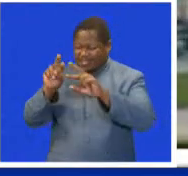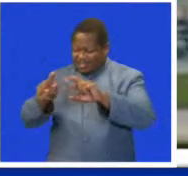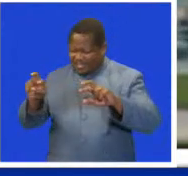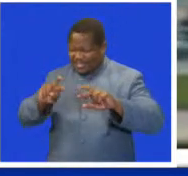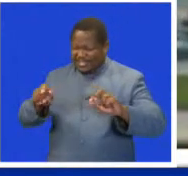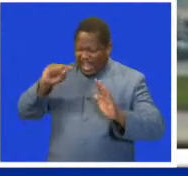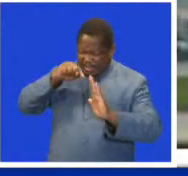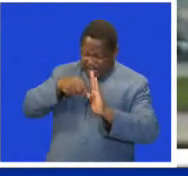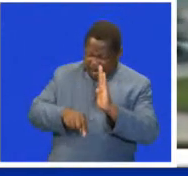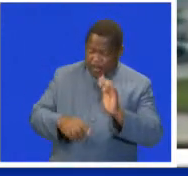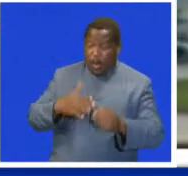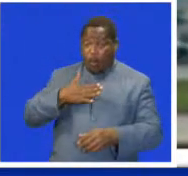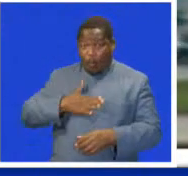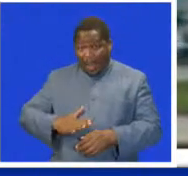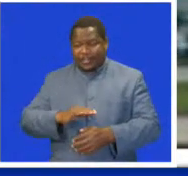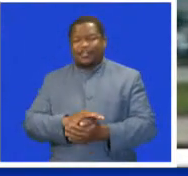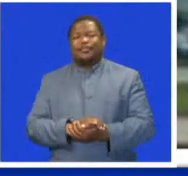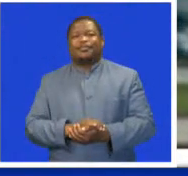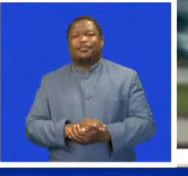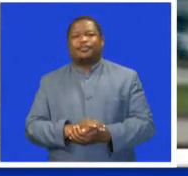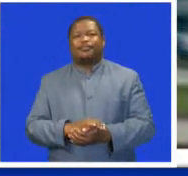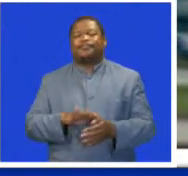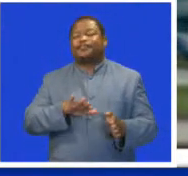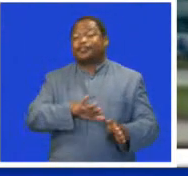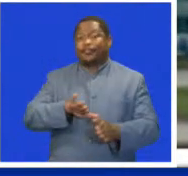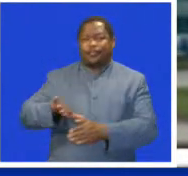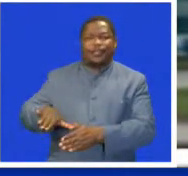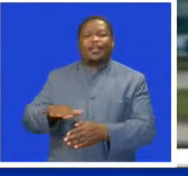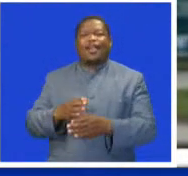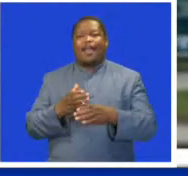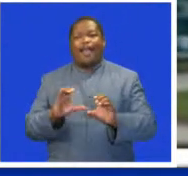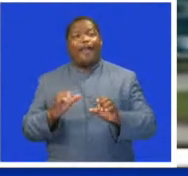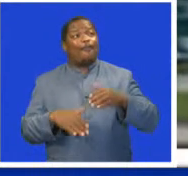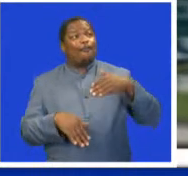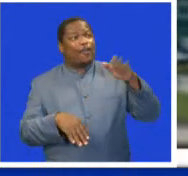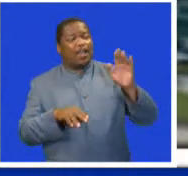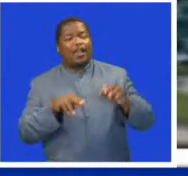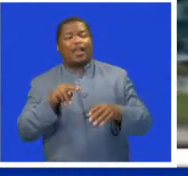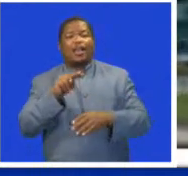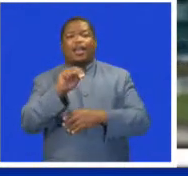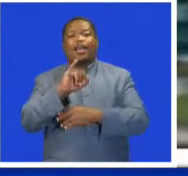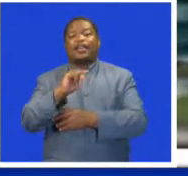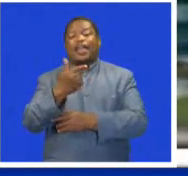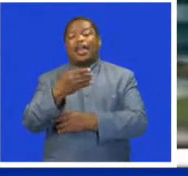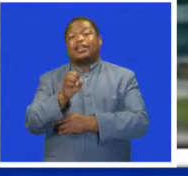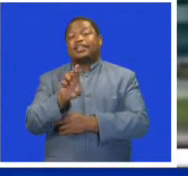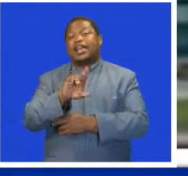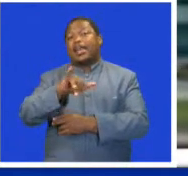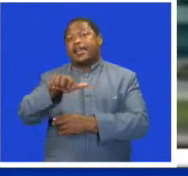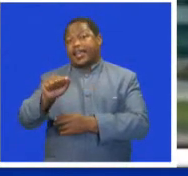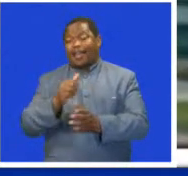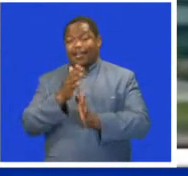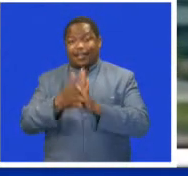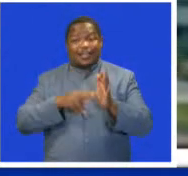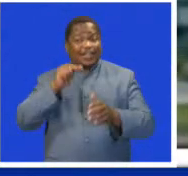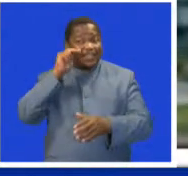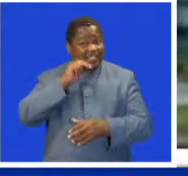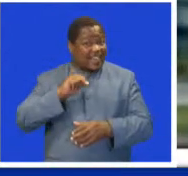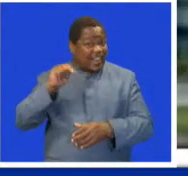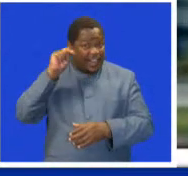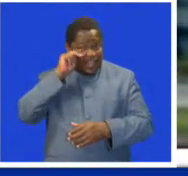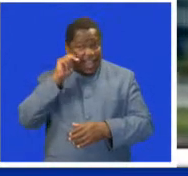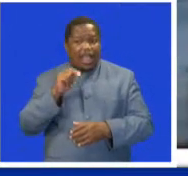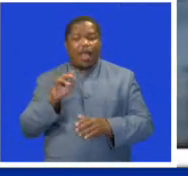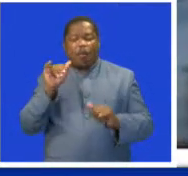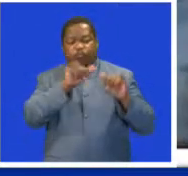eveni laseNigeria dithi seticalile kuhamba tindiza letichamuka kulamanye emave ema-international flights